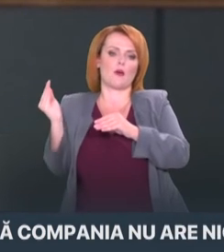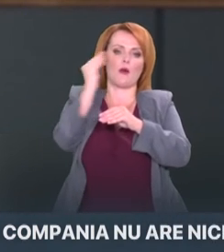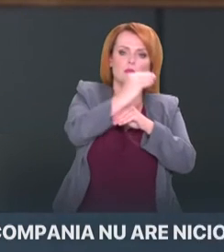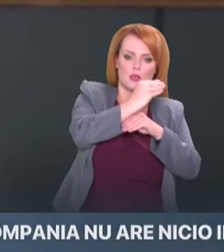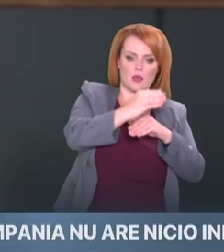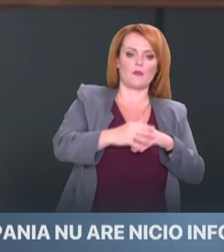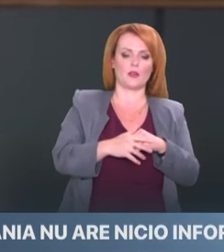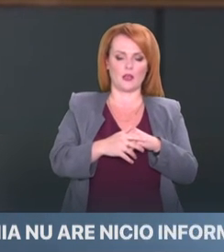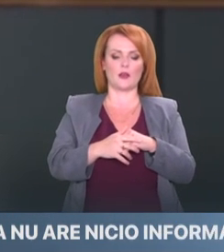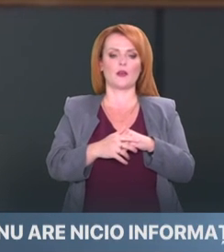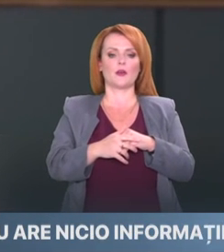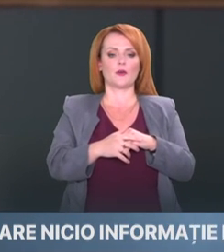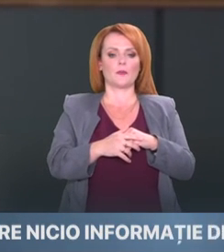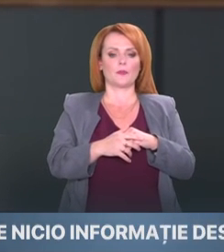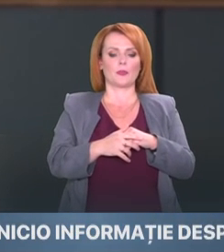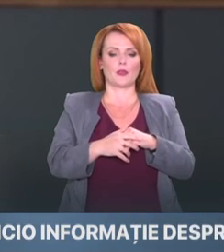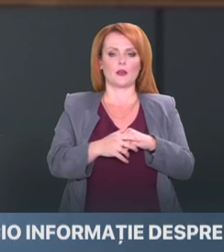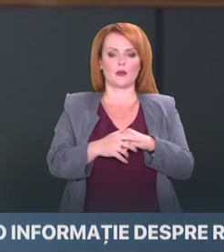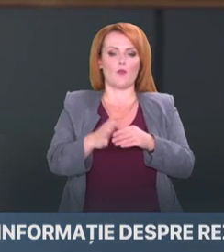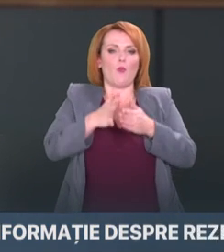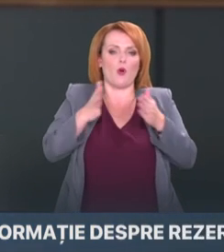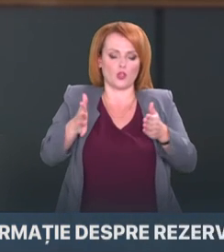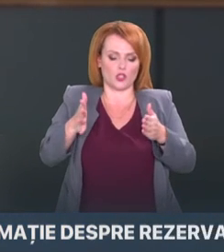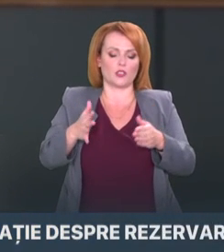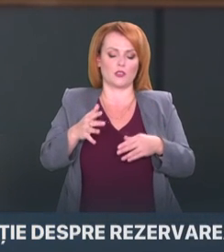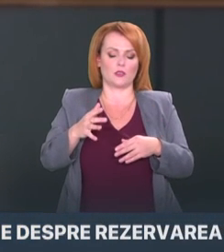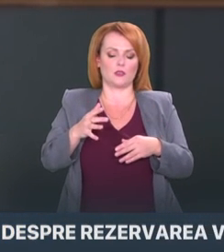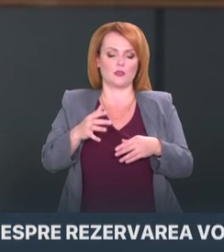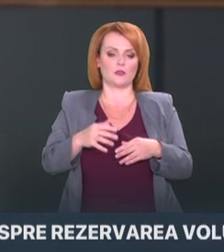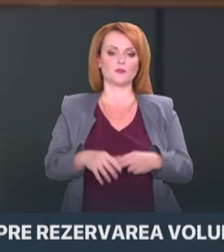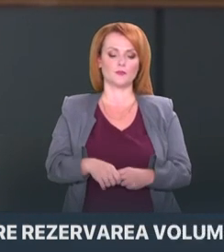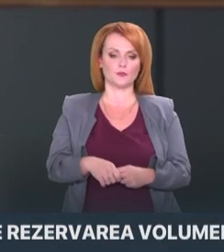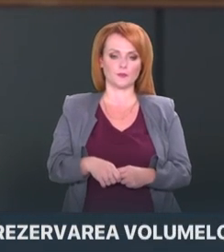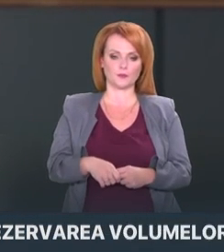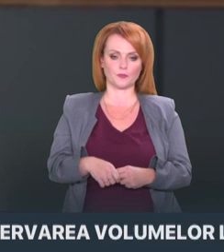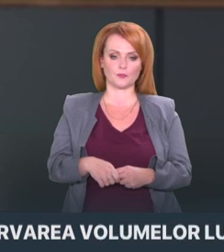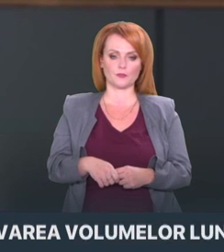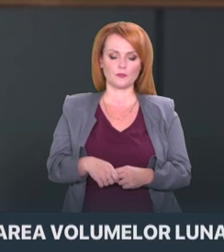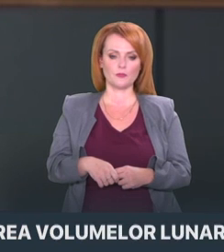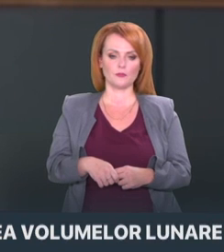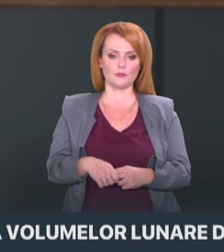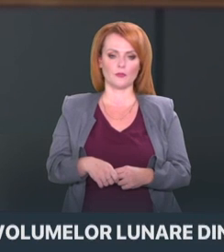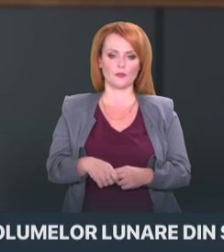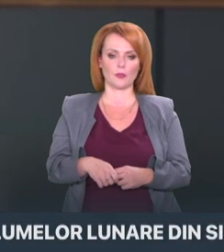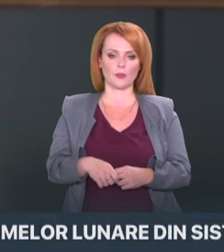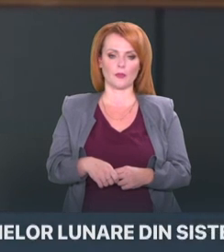de 5,7 milioane de metri cubi de gaze va fi menținută și pentru luna noiembrie.